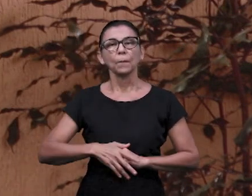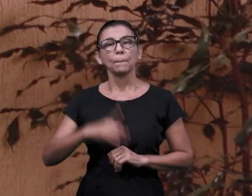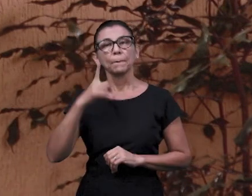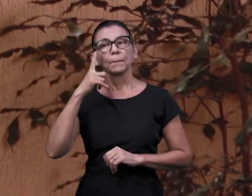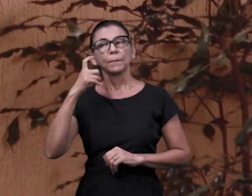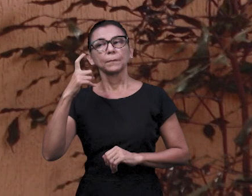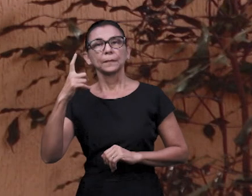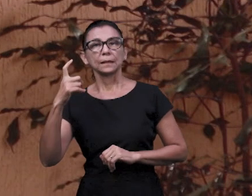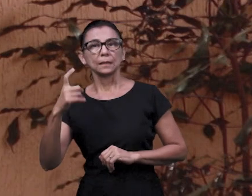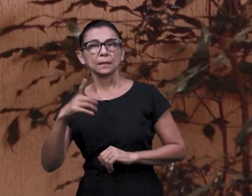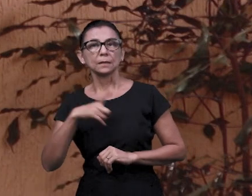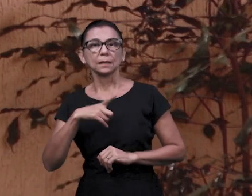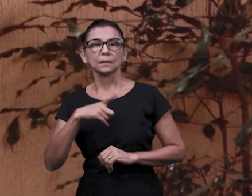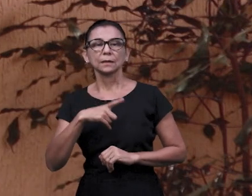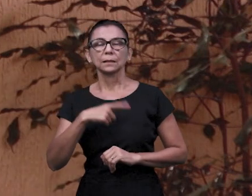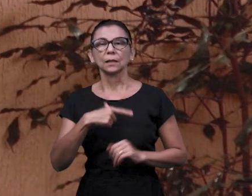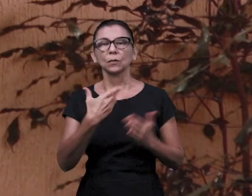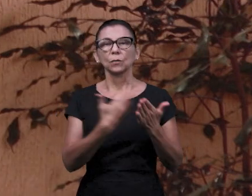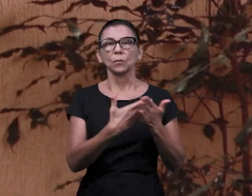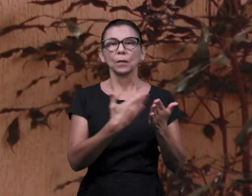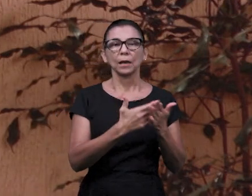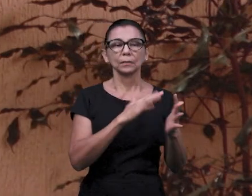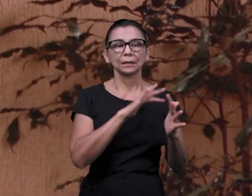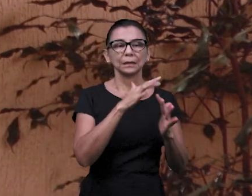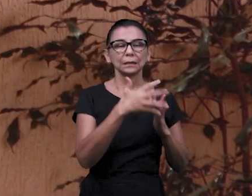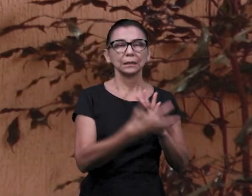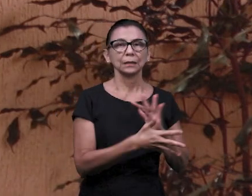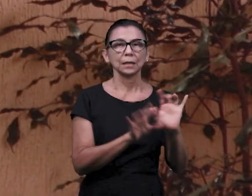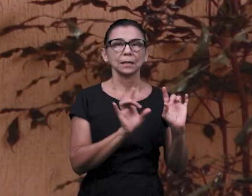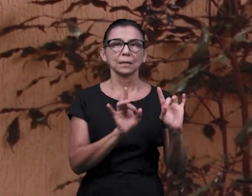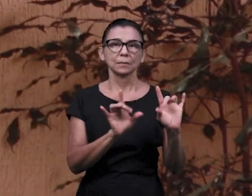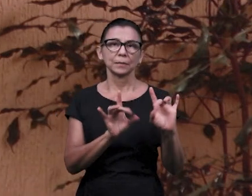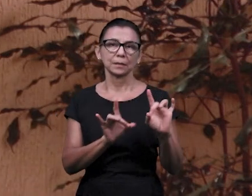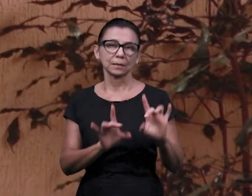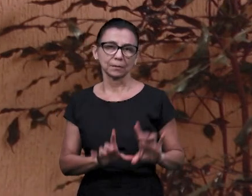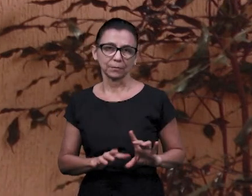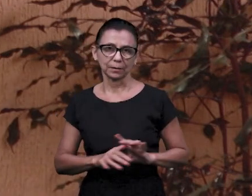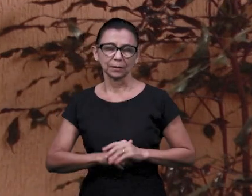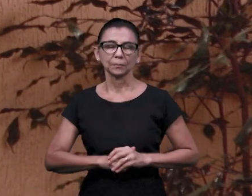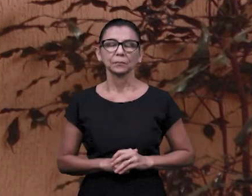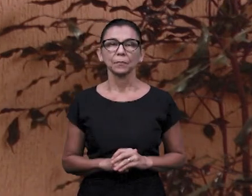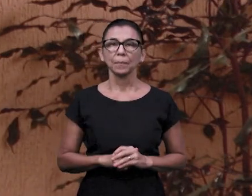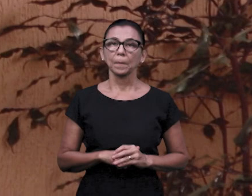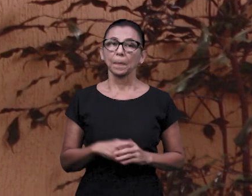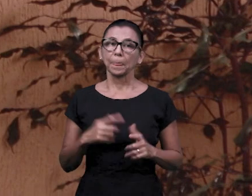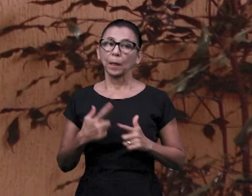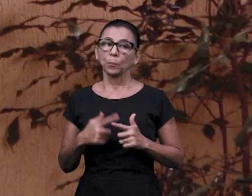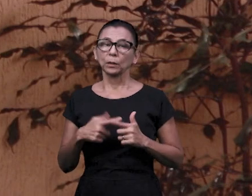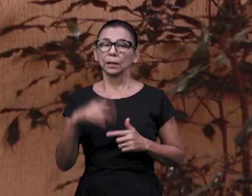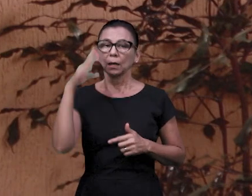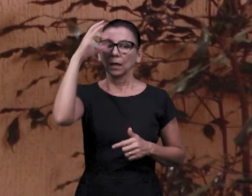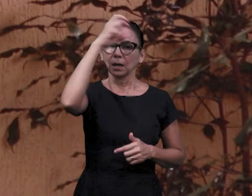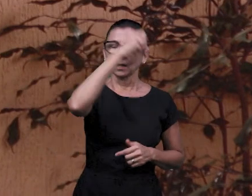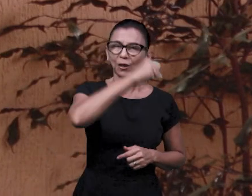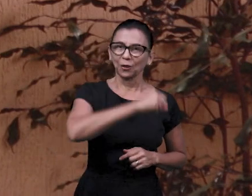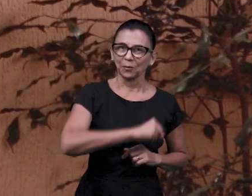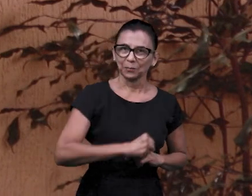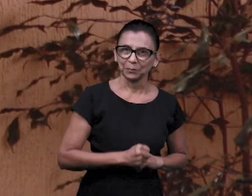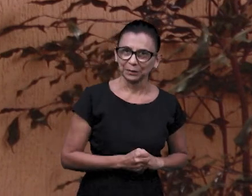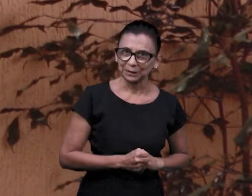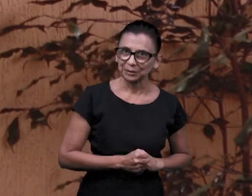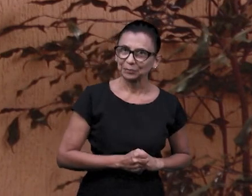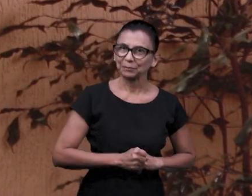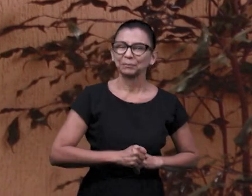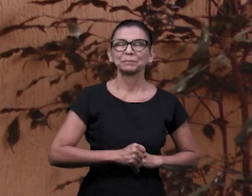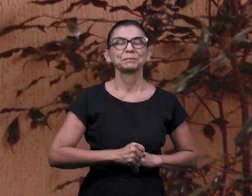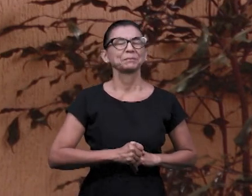avoir une étude spécifique en langue de signes. Parce que la compréhension des enfants va